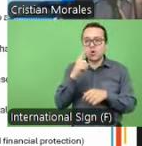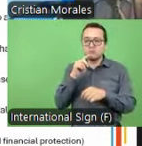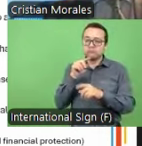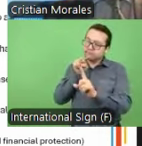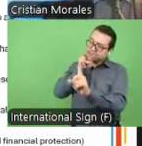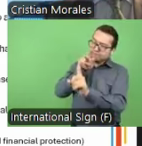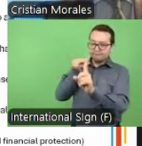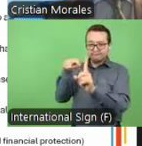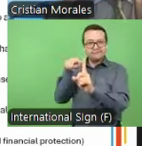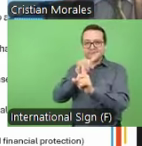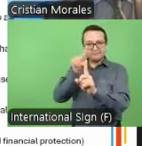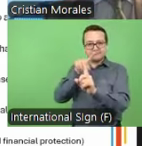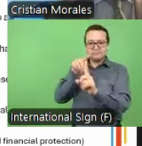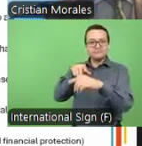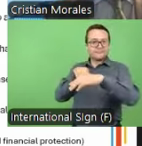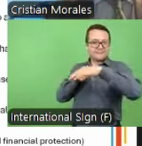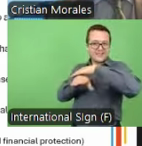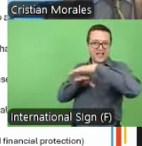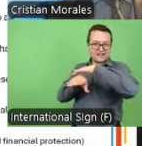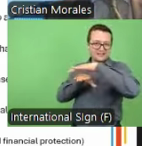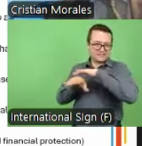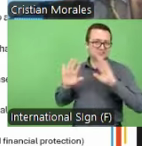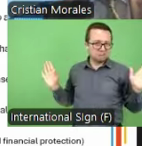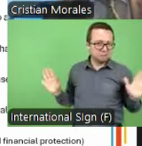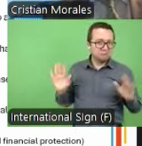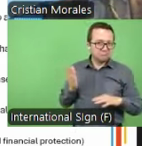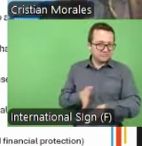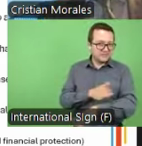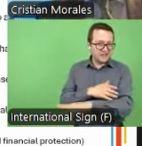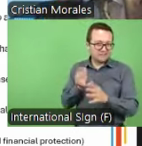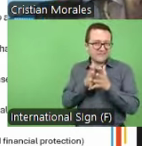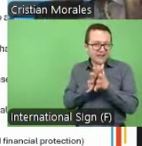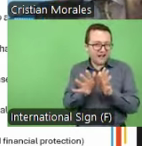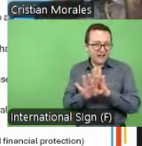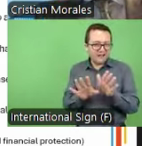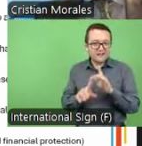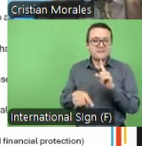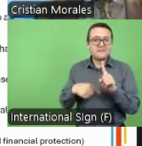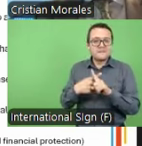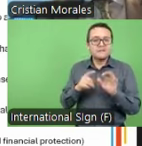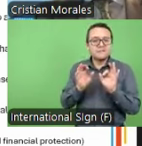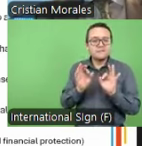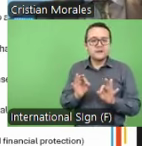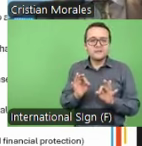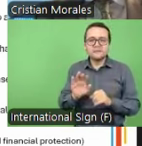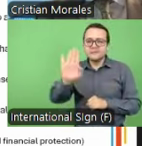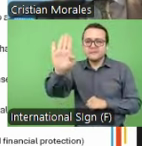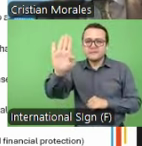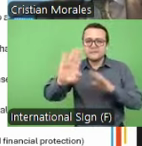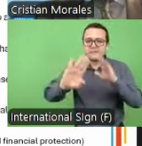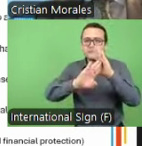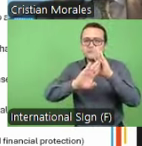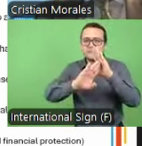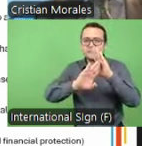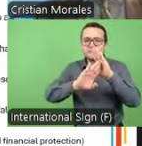incorporando une la approche cuestión de acceso, globale como les pour comentaba inclure previamente, l'accès, comme je vous le sino disais. dando Perdón, detalle. Ernesto, perdón que te